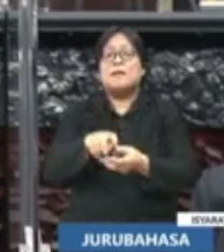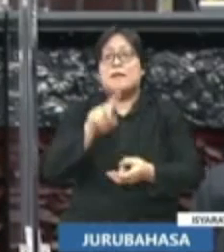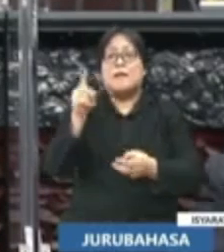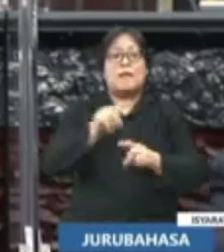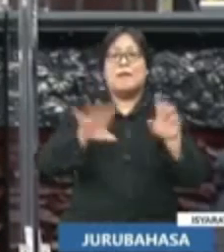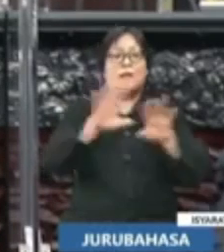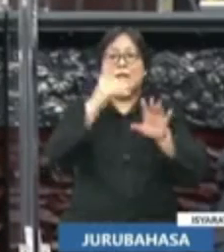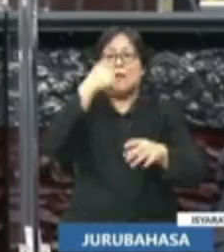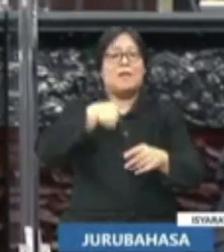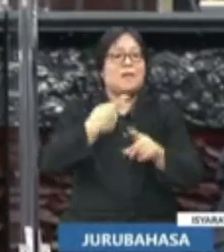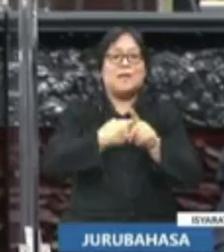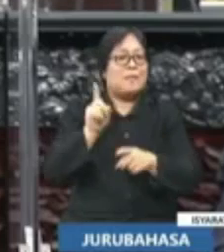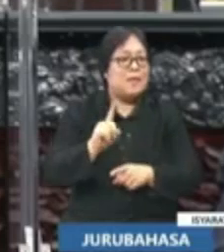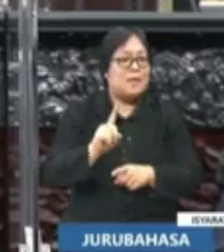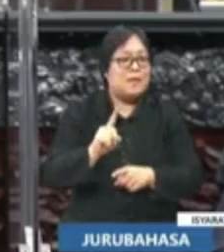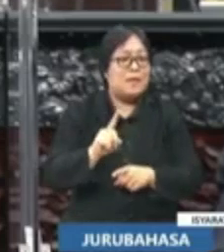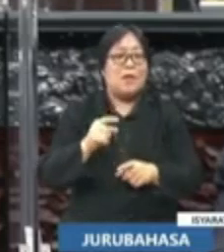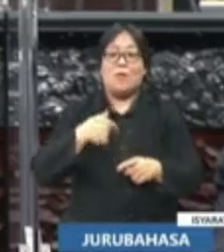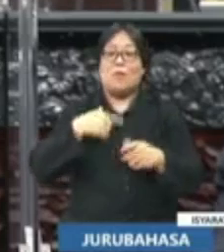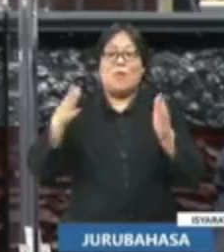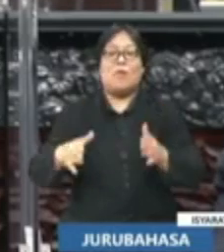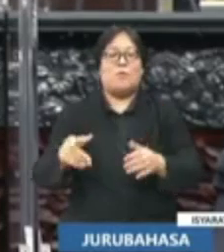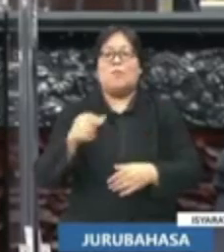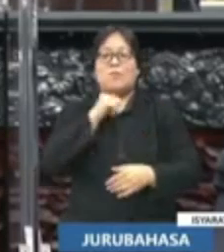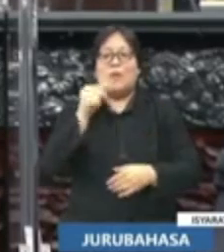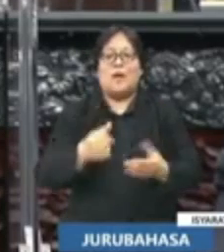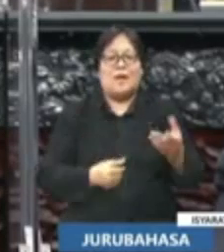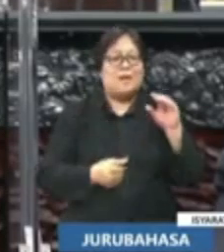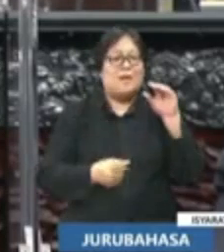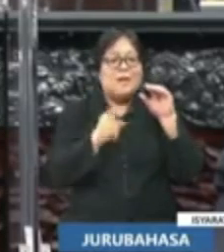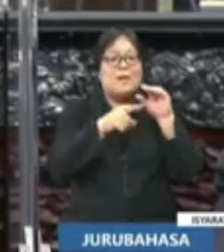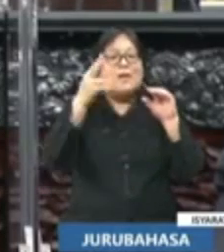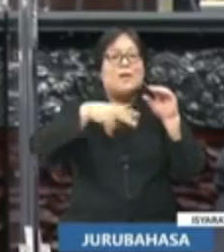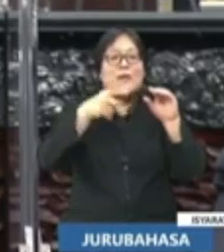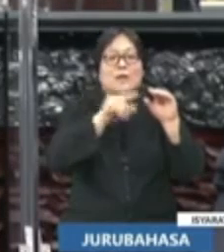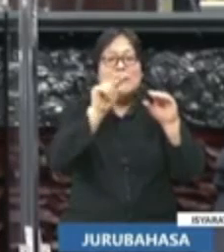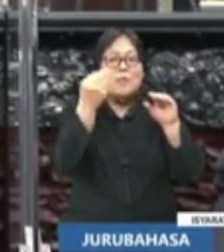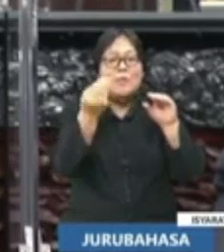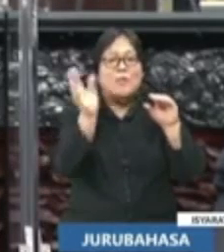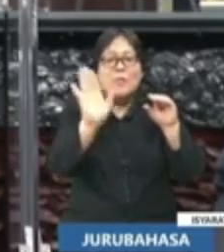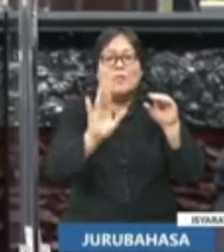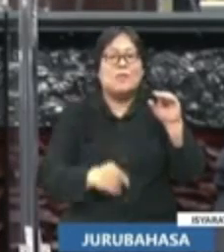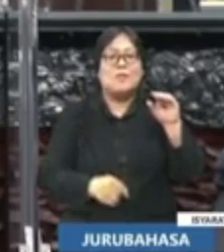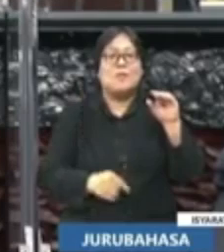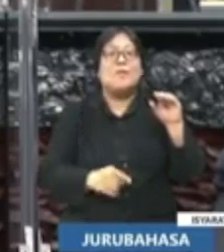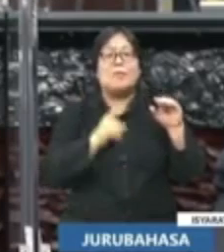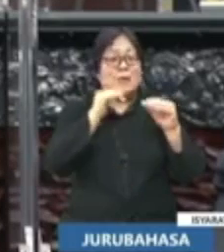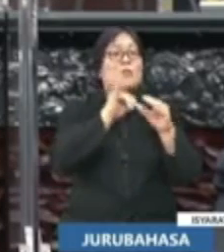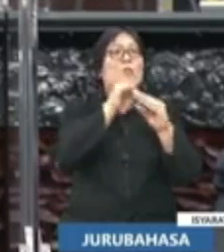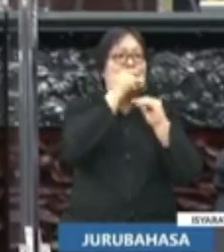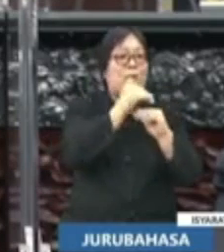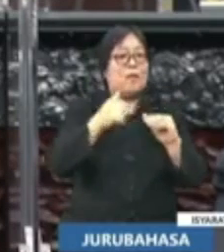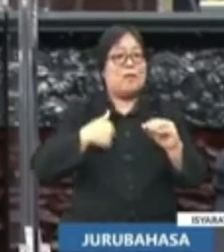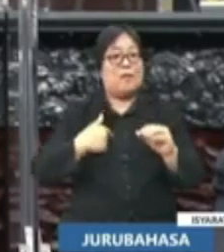jangan tanya sumber saya, sumber saya bukan sekadar yang sudah yang betul baca daripada media, walaupun itu terbatas.